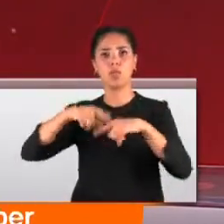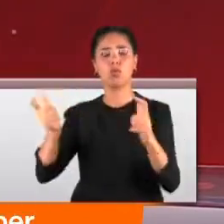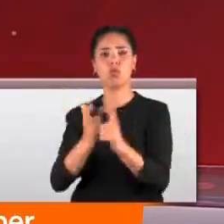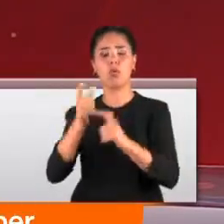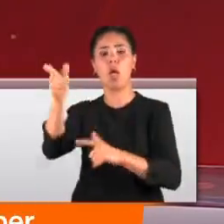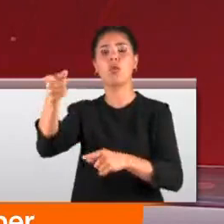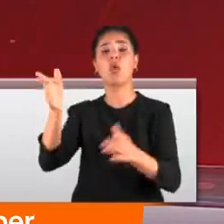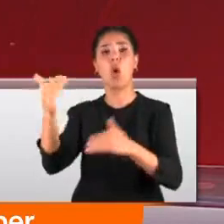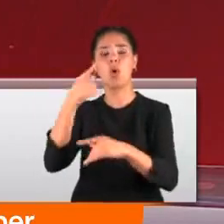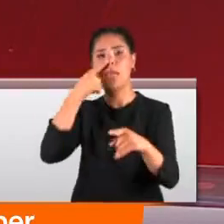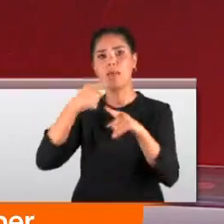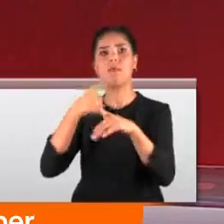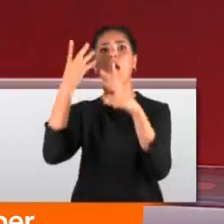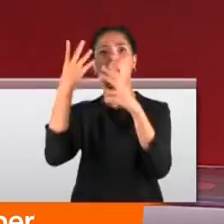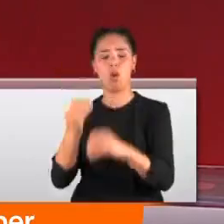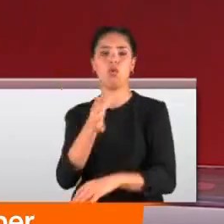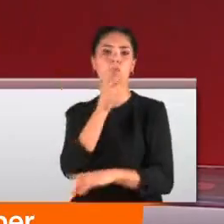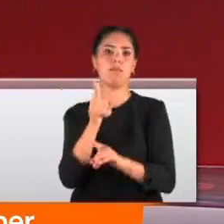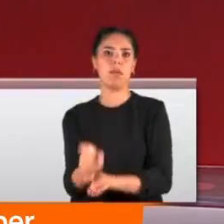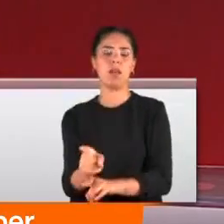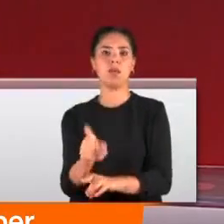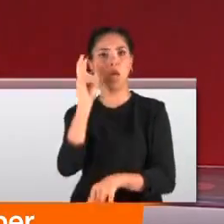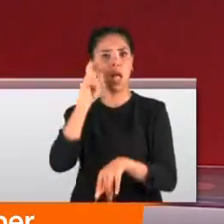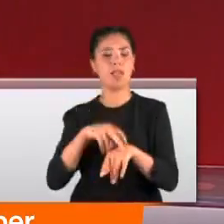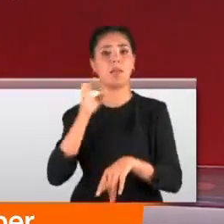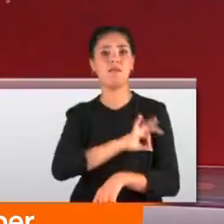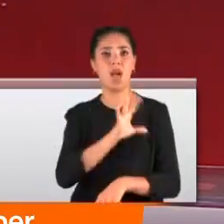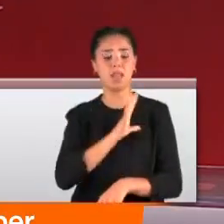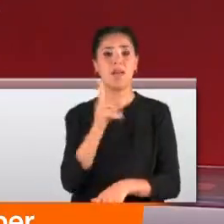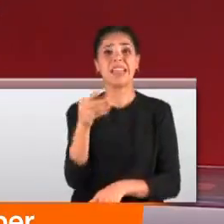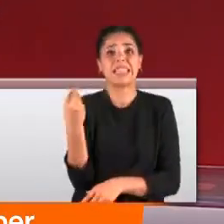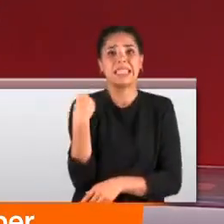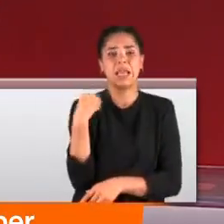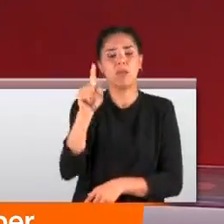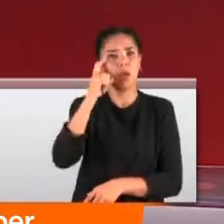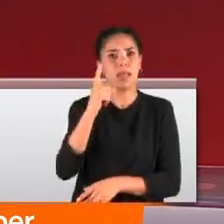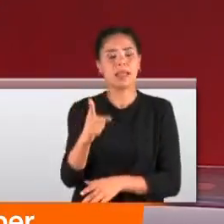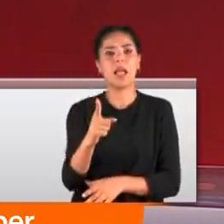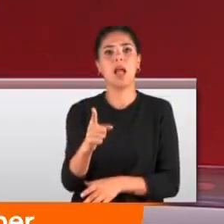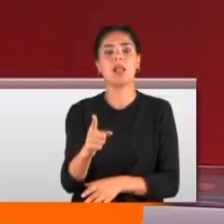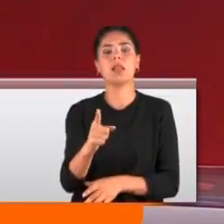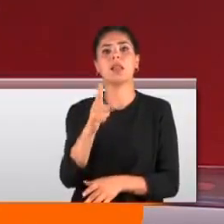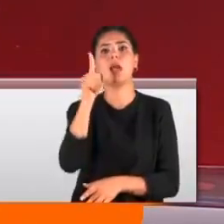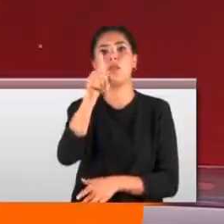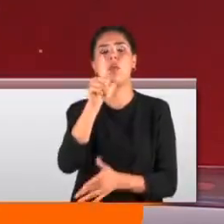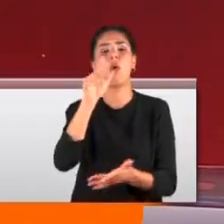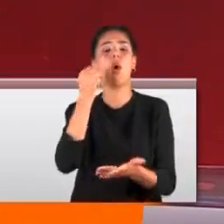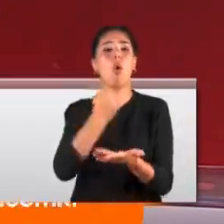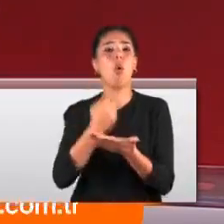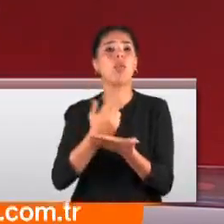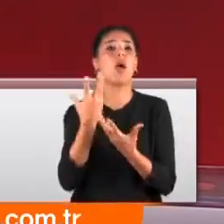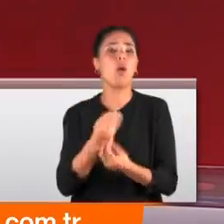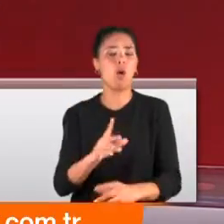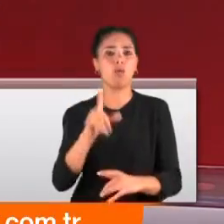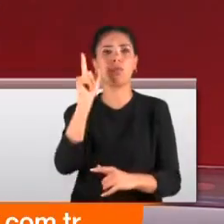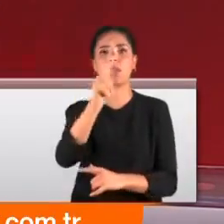toplantının yapıldığı odaya isabet ettiği biliniyor. Hatırlatmakta fayda var. Çok yeni bir olay. Bu iddialar henüz teyide muhtaç, onu da söyleyeyim.